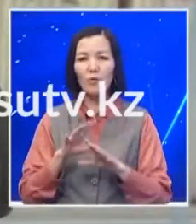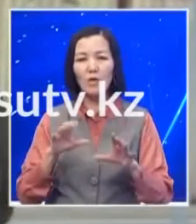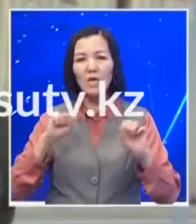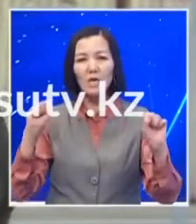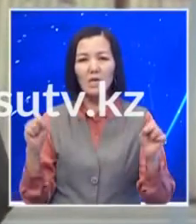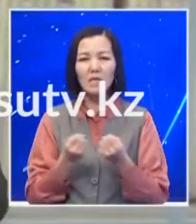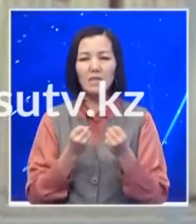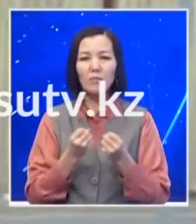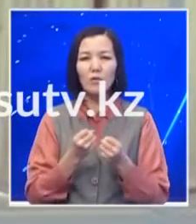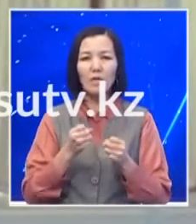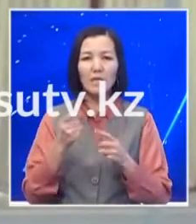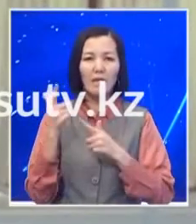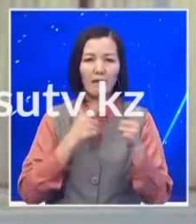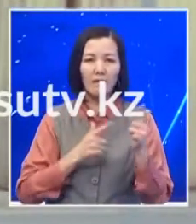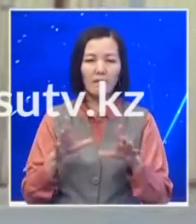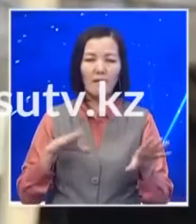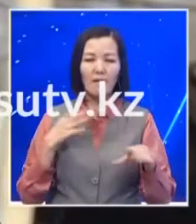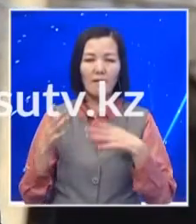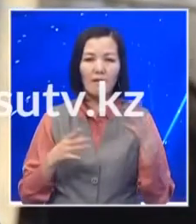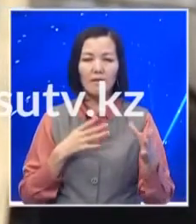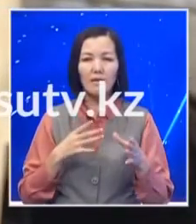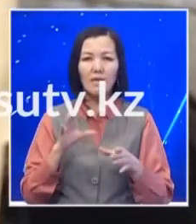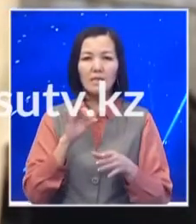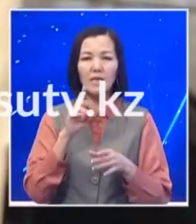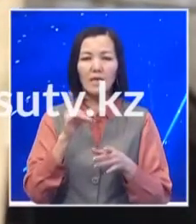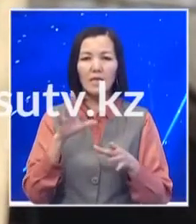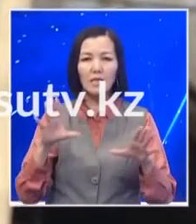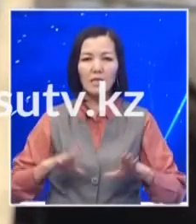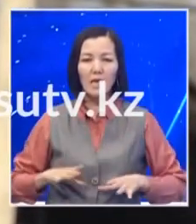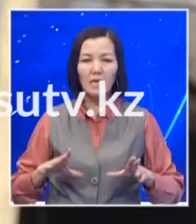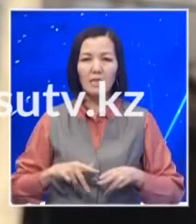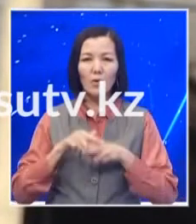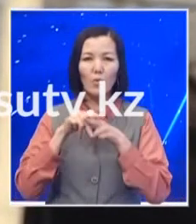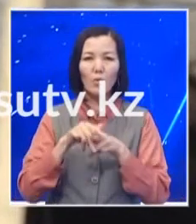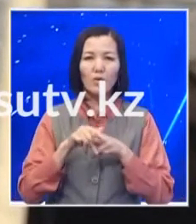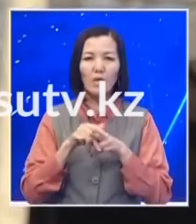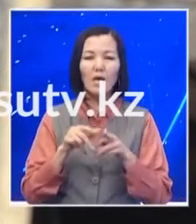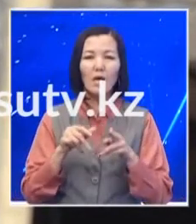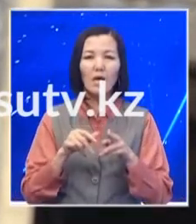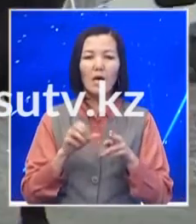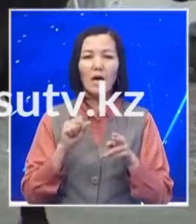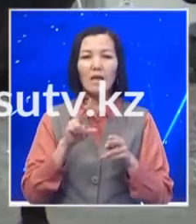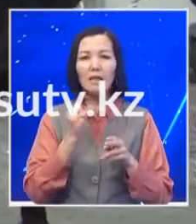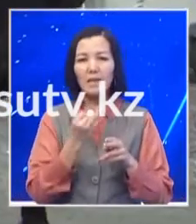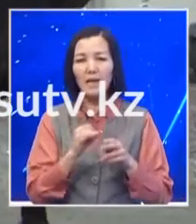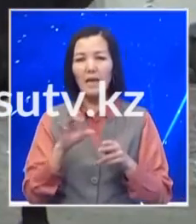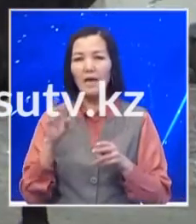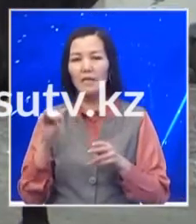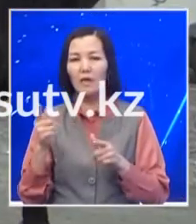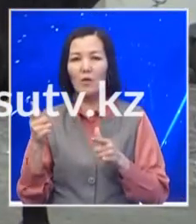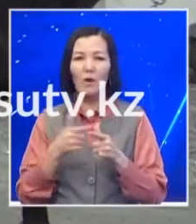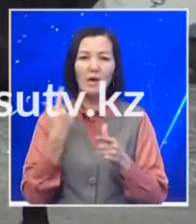дайындалған. Сарқан ауданындағы ең шыдамды қолтума жылқының біріне ер салыпты. Кезінде Алтай мен Атырау арасында белі